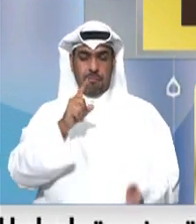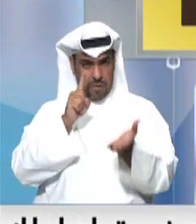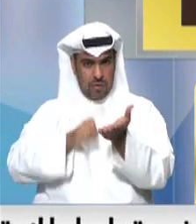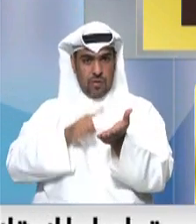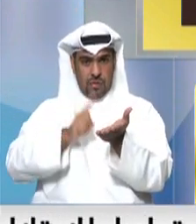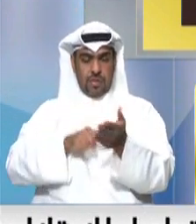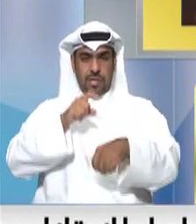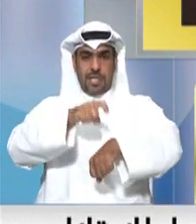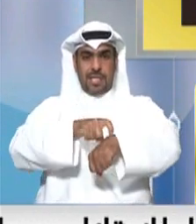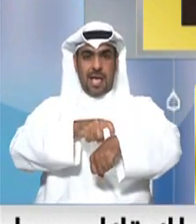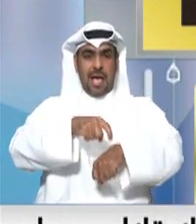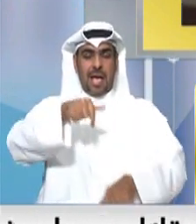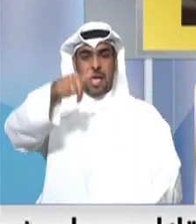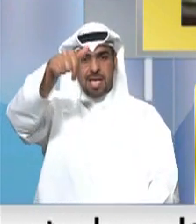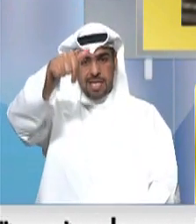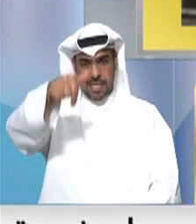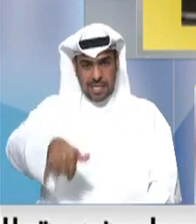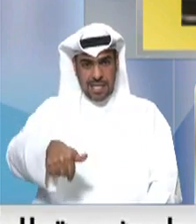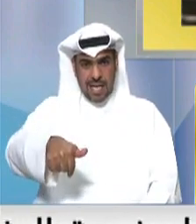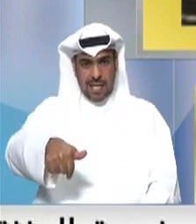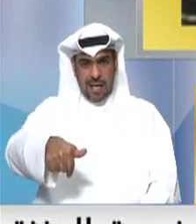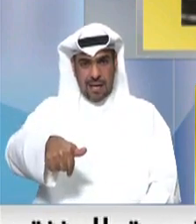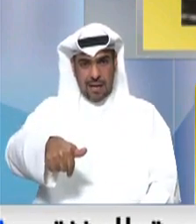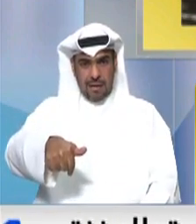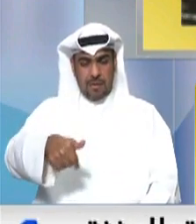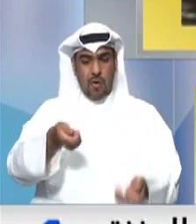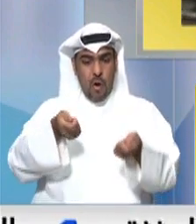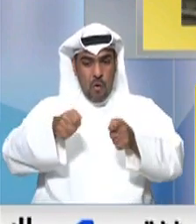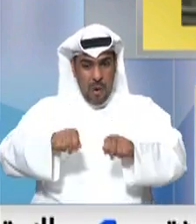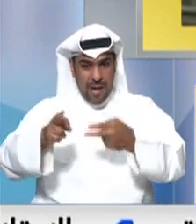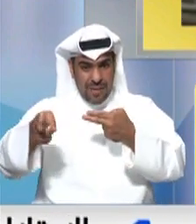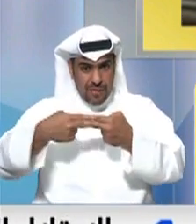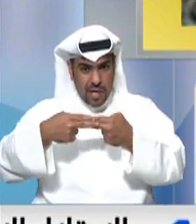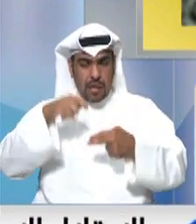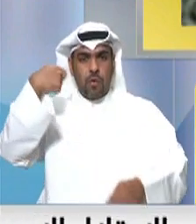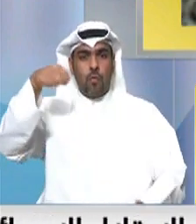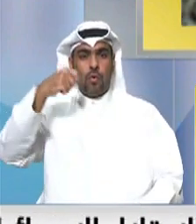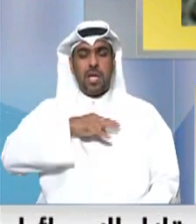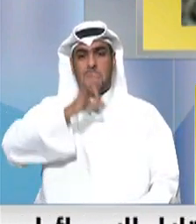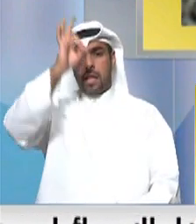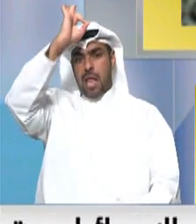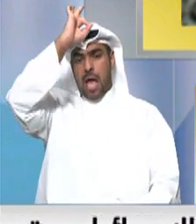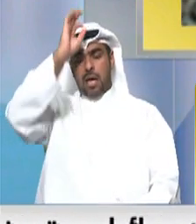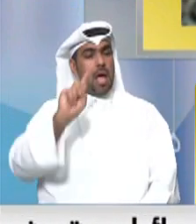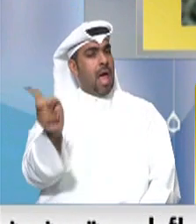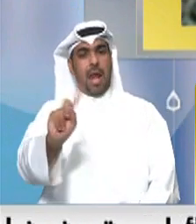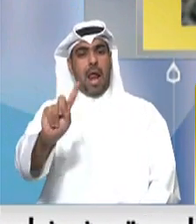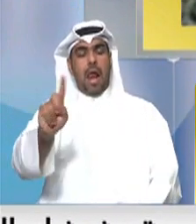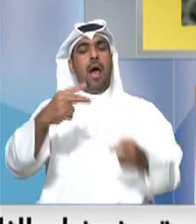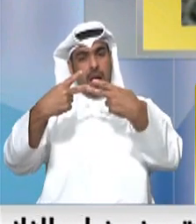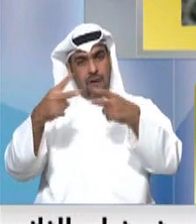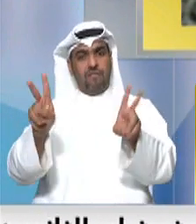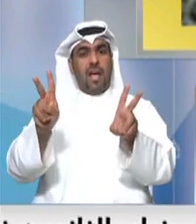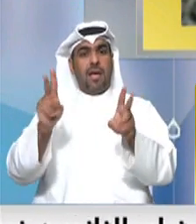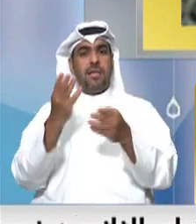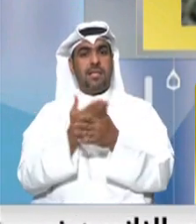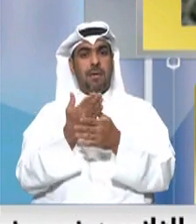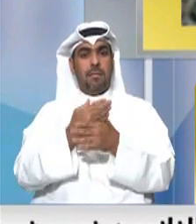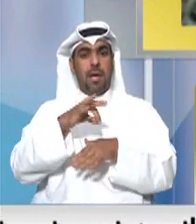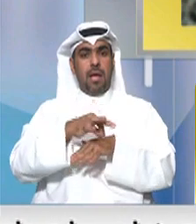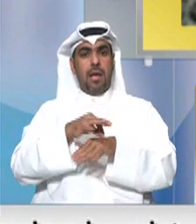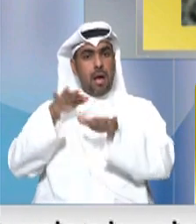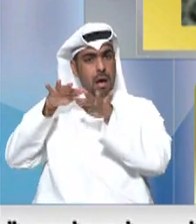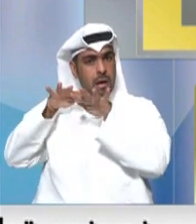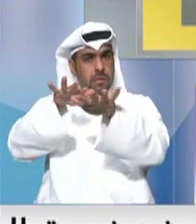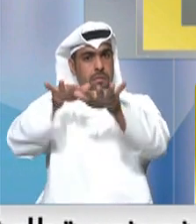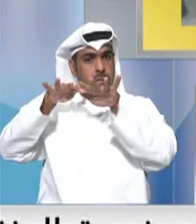6 عصرا لكنها مددتها حتى الساعة 8 وبعدها مددتها حتى الساعة 10 مساء ومن المتوقع أن تمدد